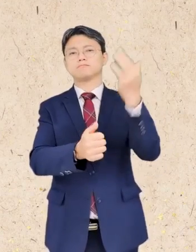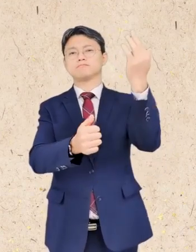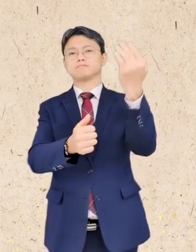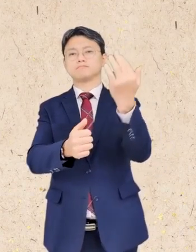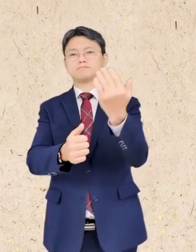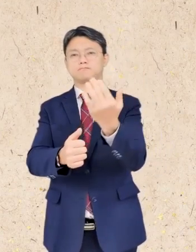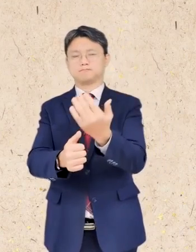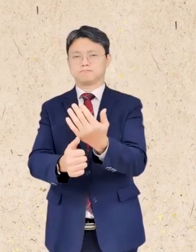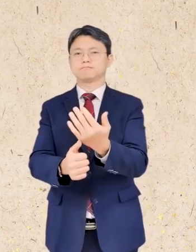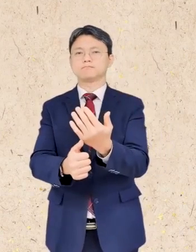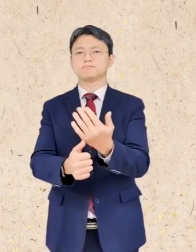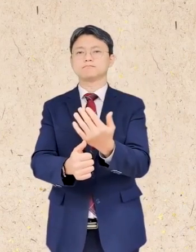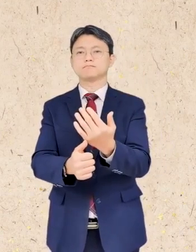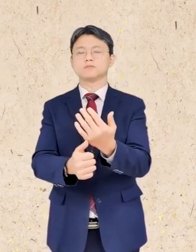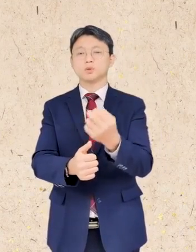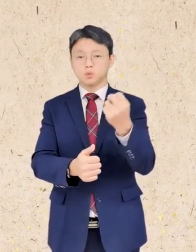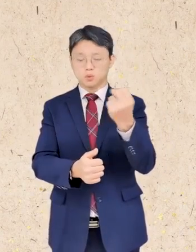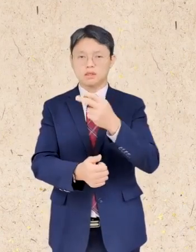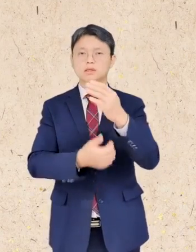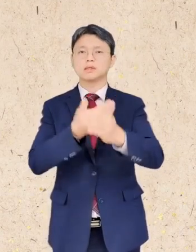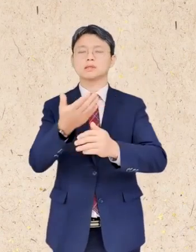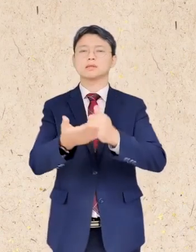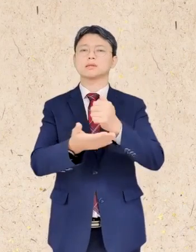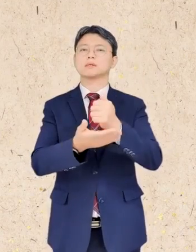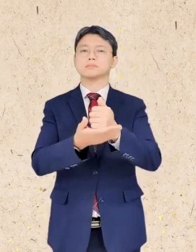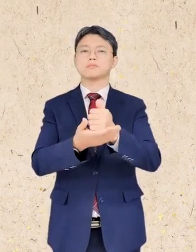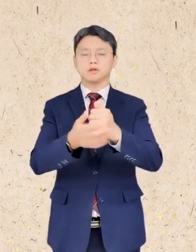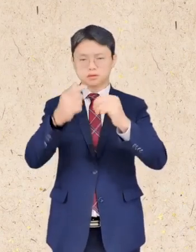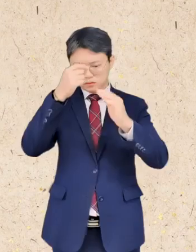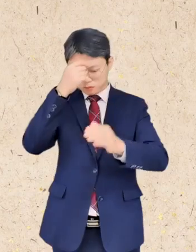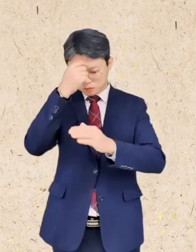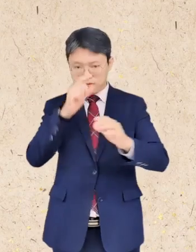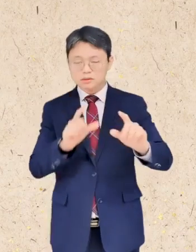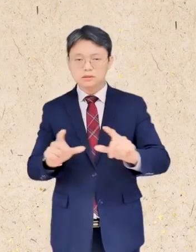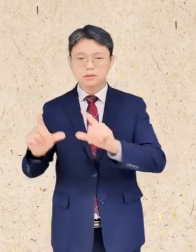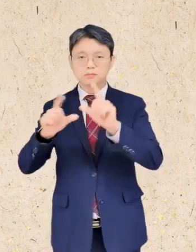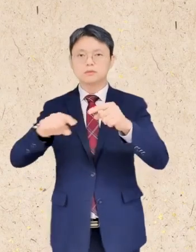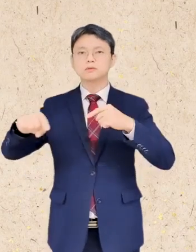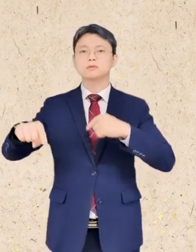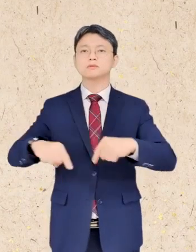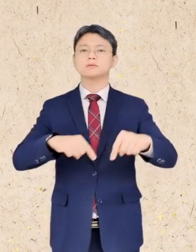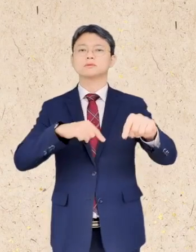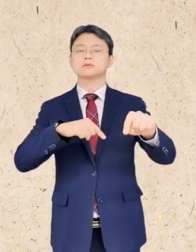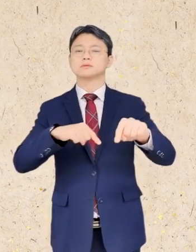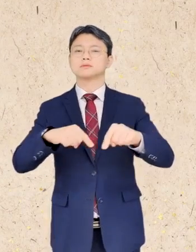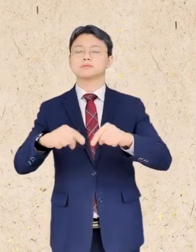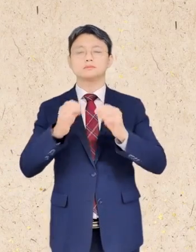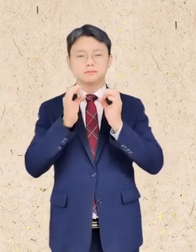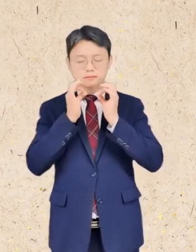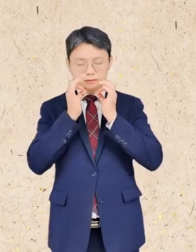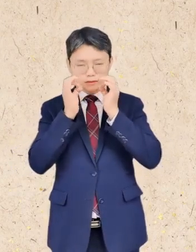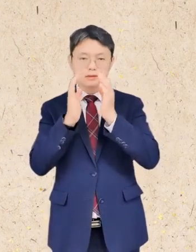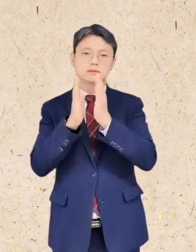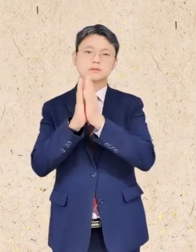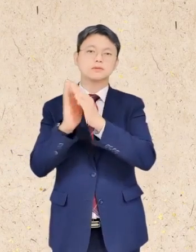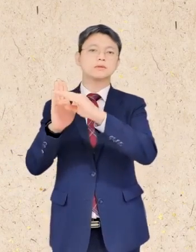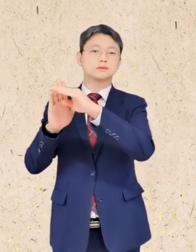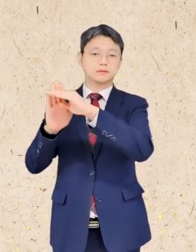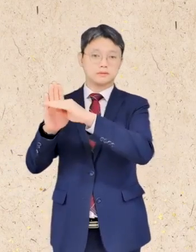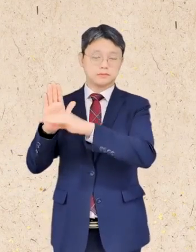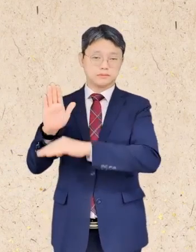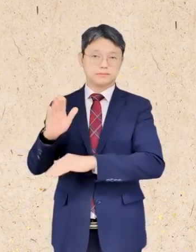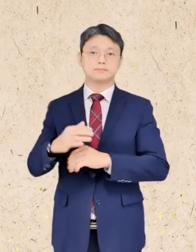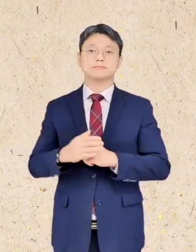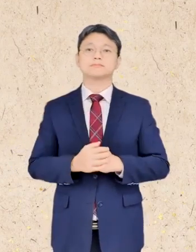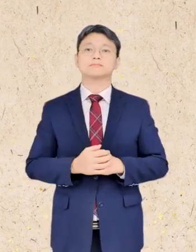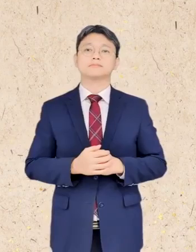가운데 임할 것을 말합니다. 그리고 그 하나님이 데살로니가 성도들의 삶 속에 역사하시기를 바울이 간절히 기도하는